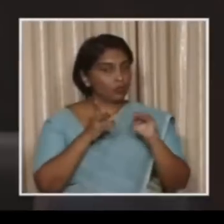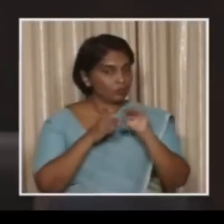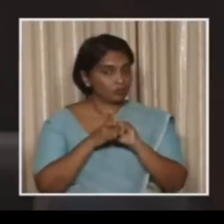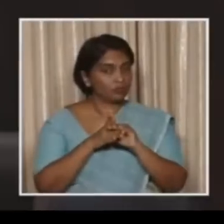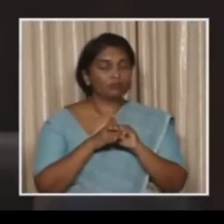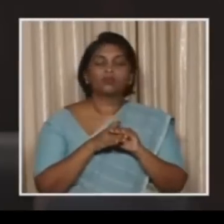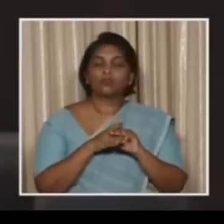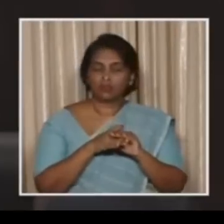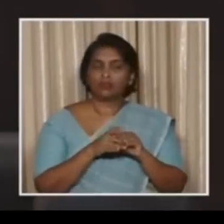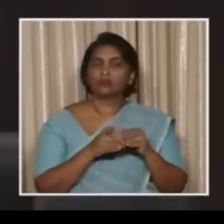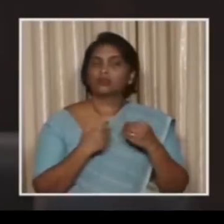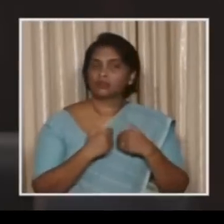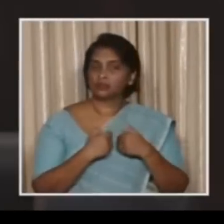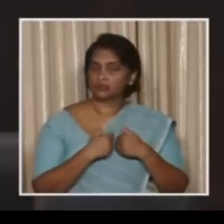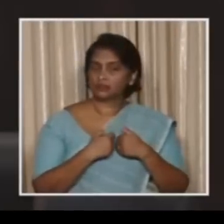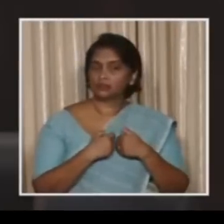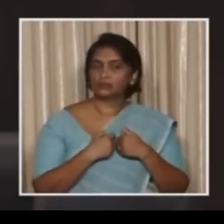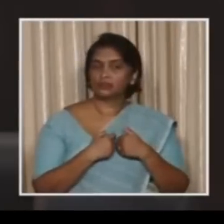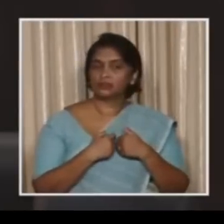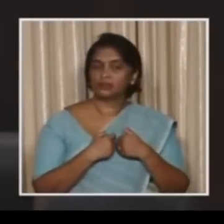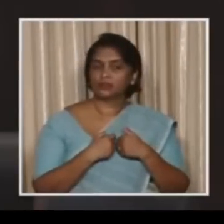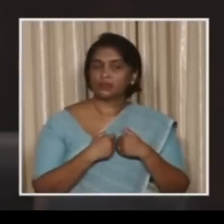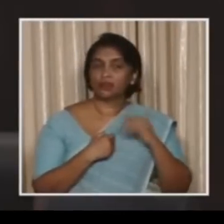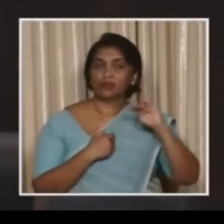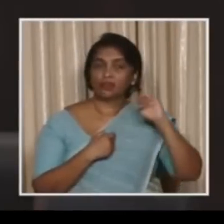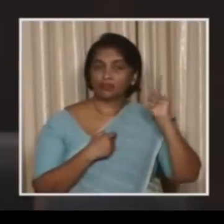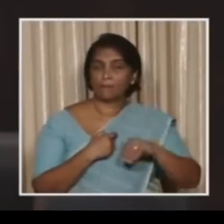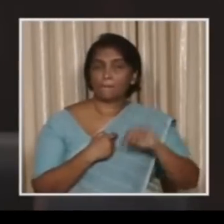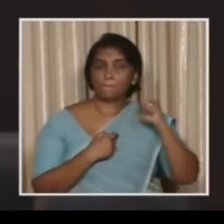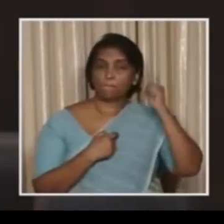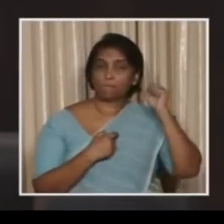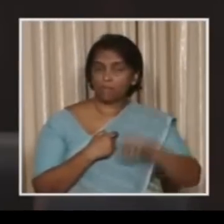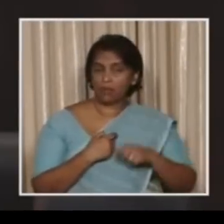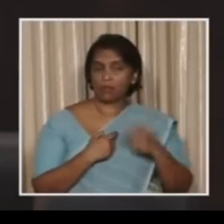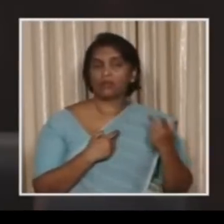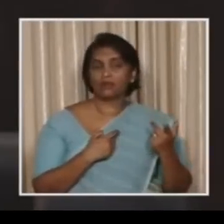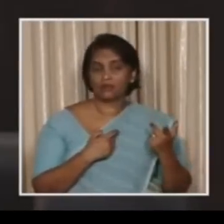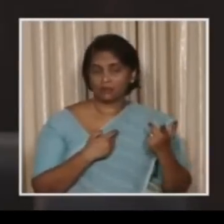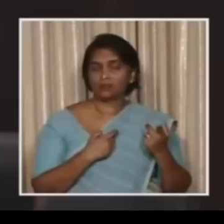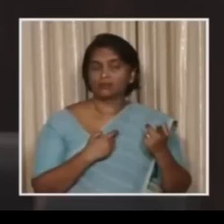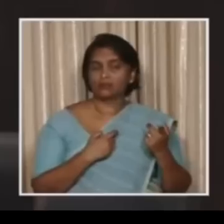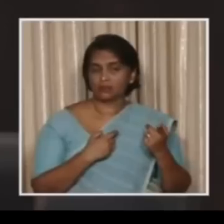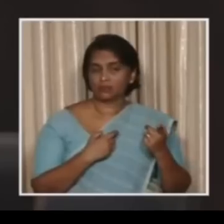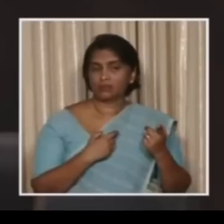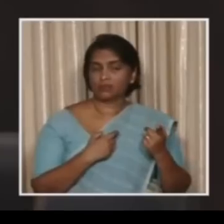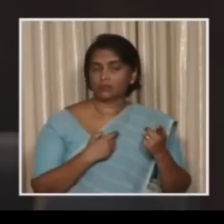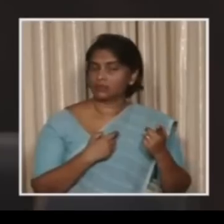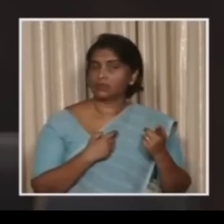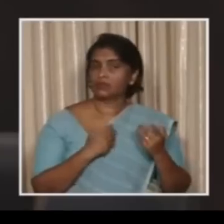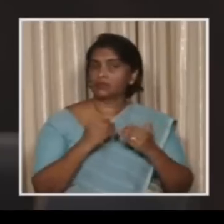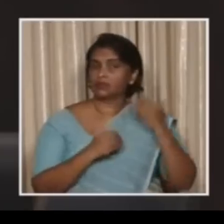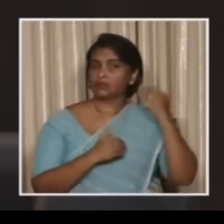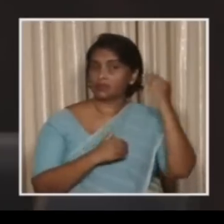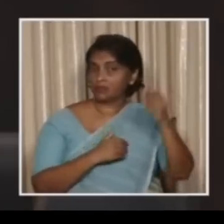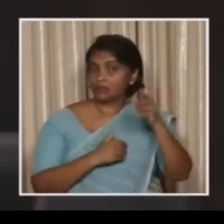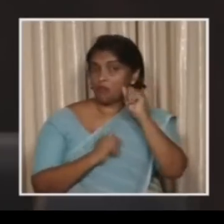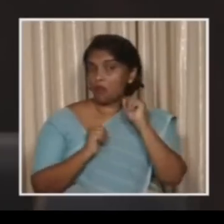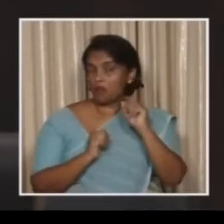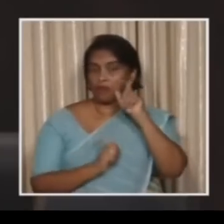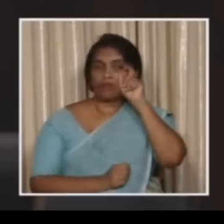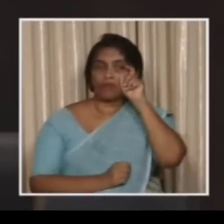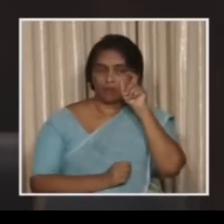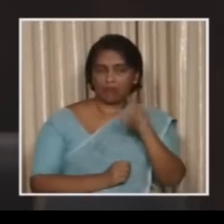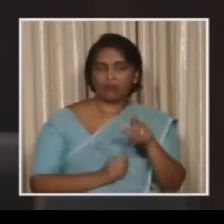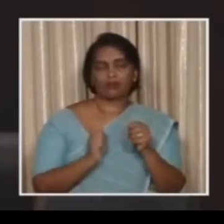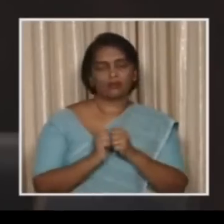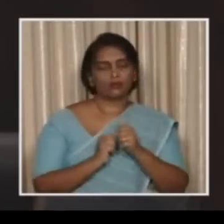அமைச்சர்கள் மற்றும் நாடாளுமன்ற உறுப்பினர்கள் அல்லாதவர்களுக்கும் விசேட பிரமுகர்களுக்கான பாதுகாப்பு வழங்கப்பட்டுள்ளது. இதற்காக